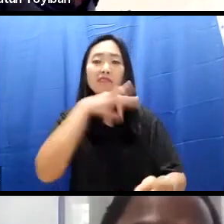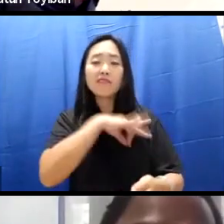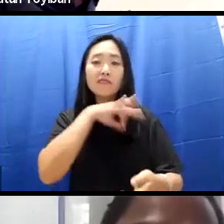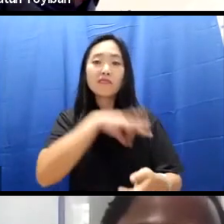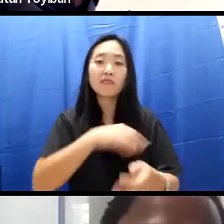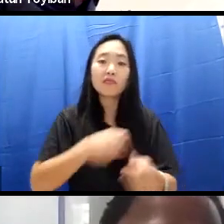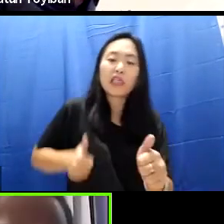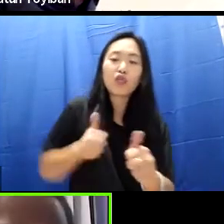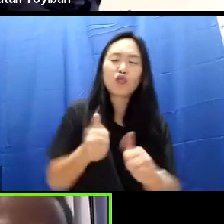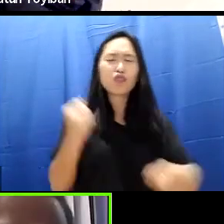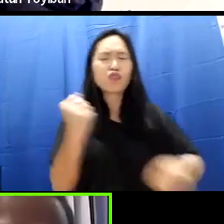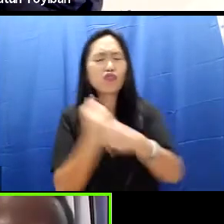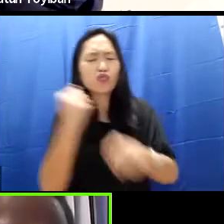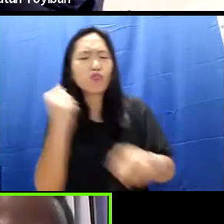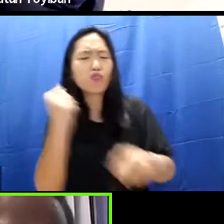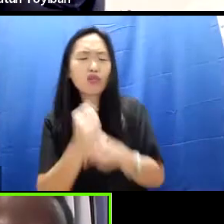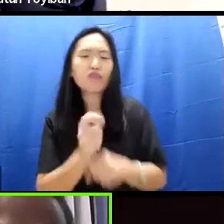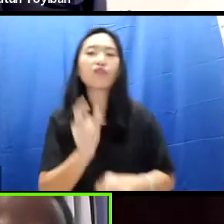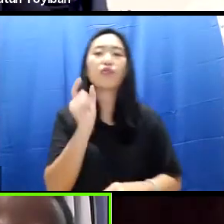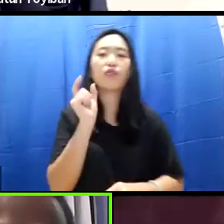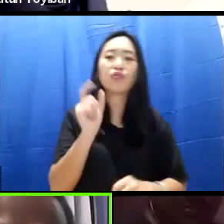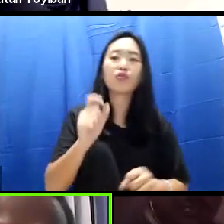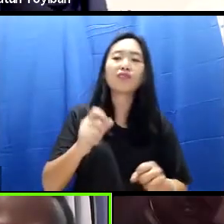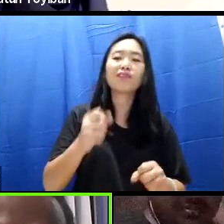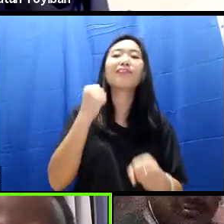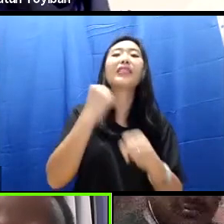di kampus, Kak Els?